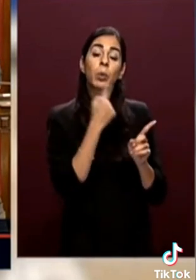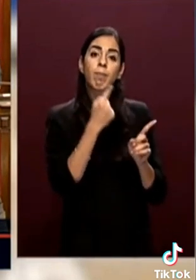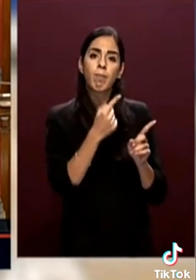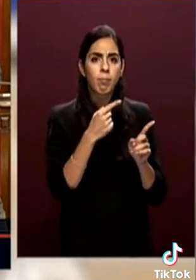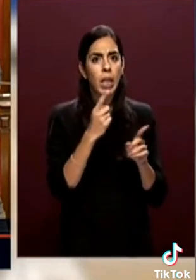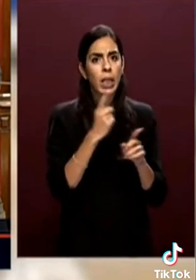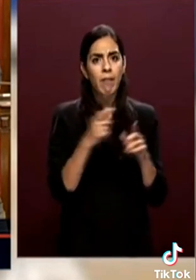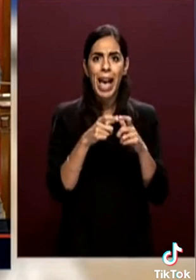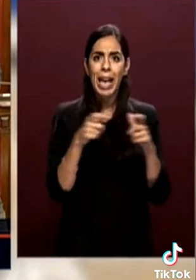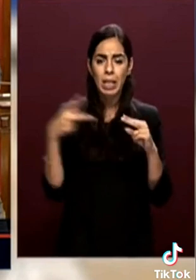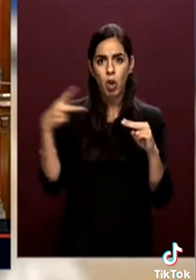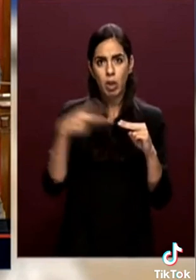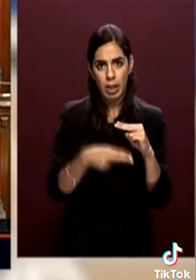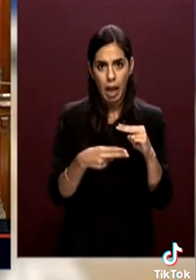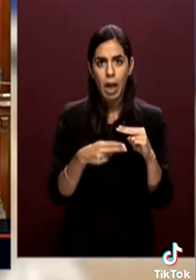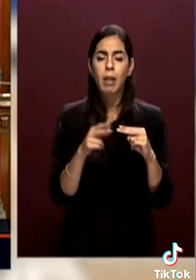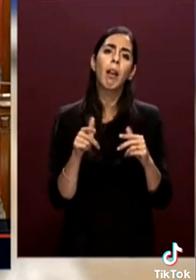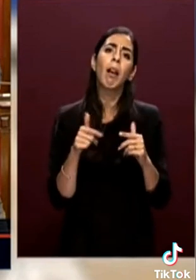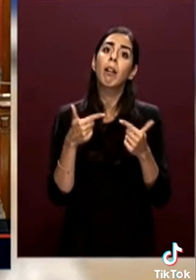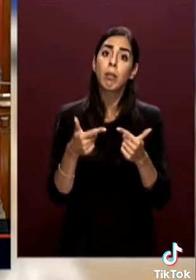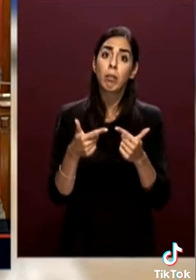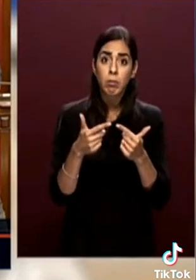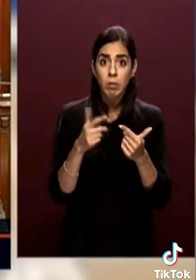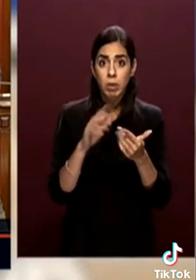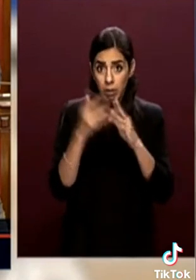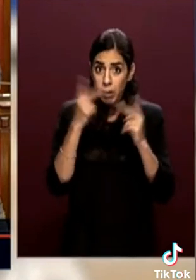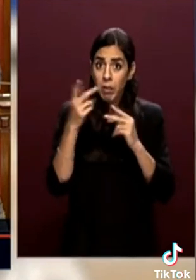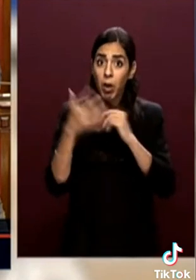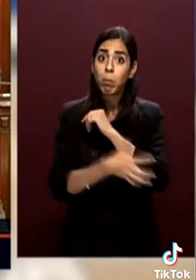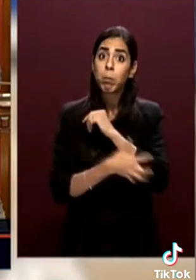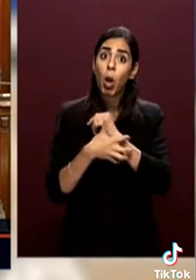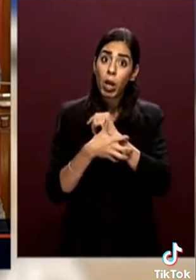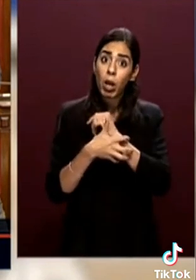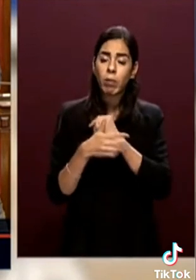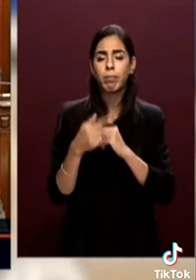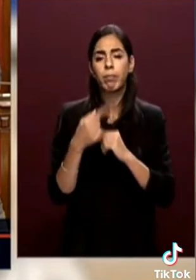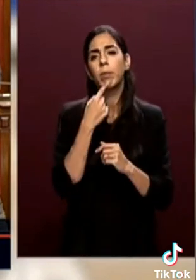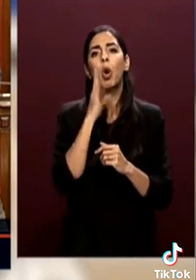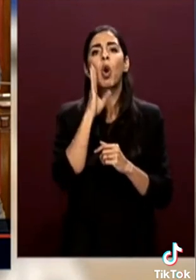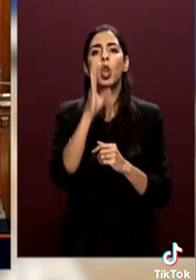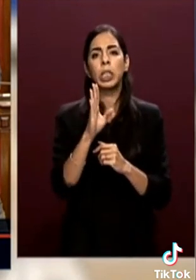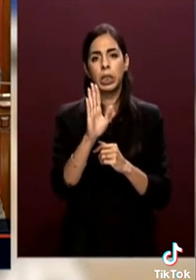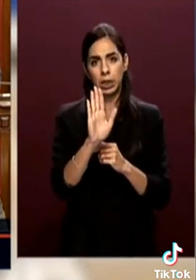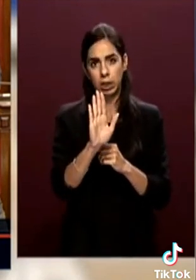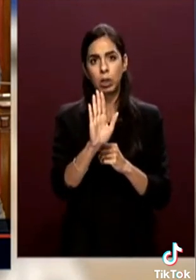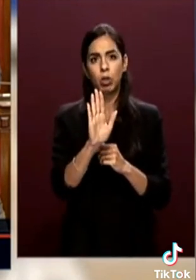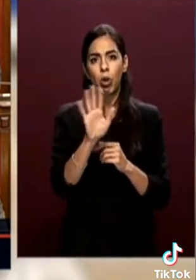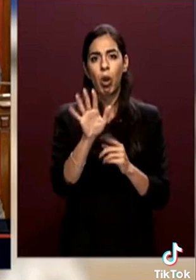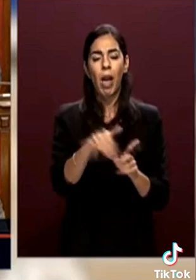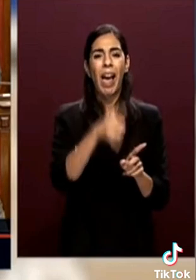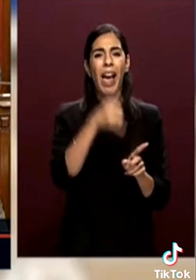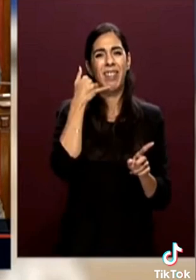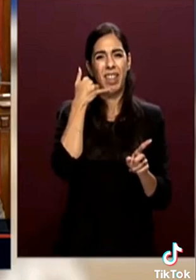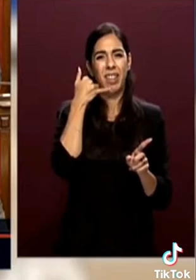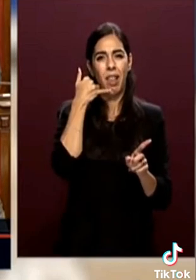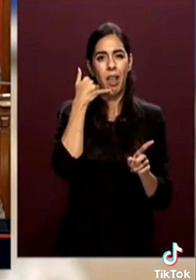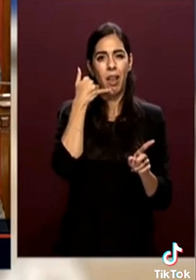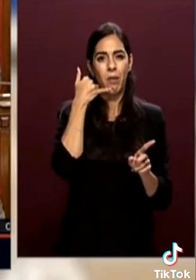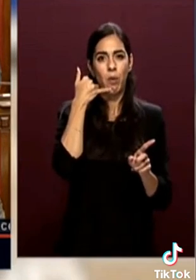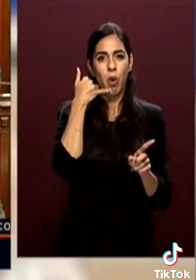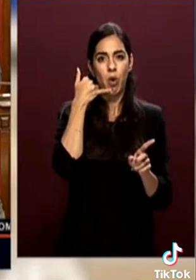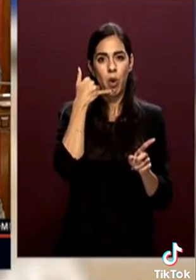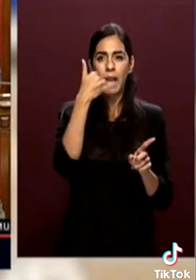l'assegno, lasciandoli in totale indigenza. Le diamo un consiglio: alzi il telefono,